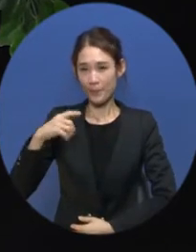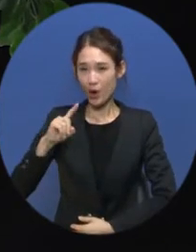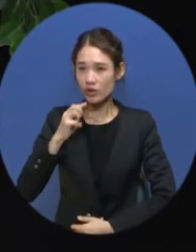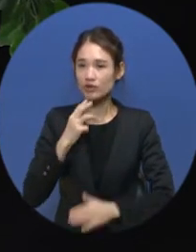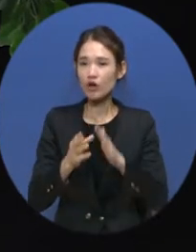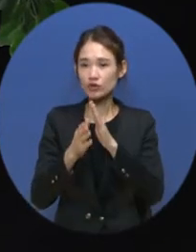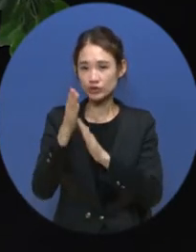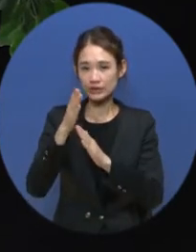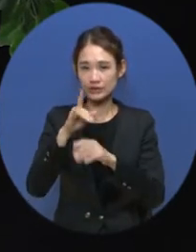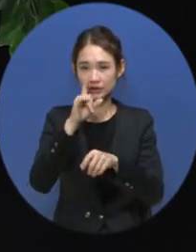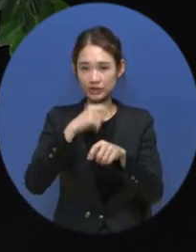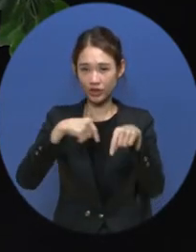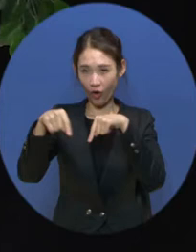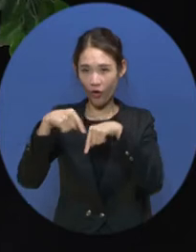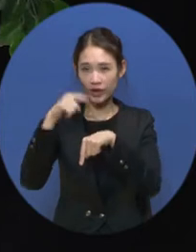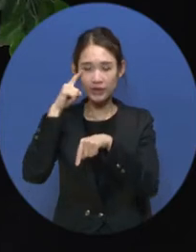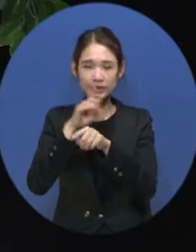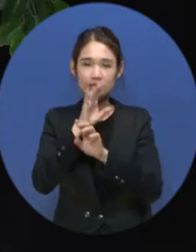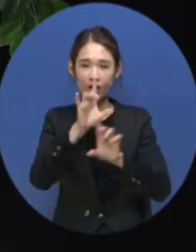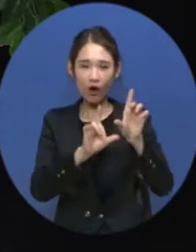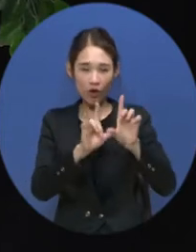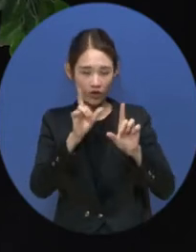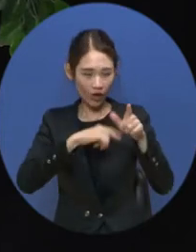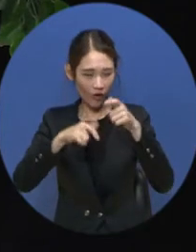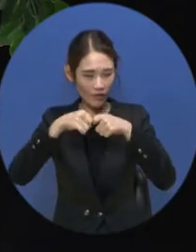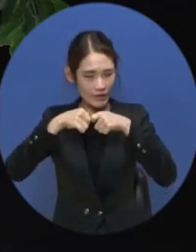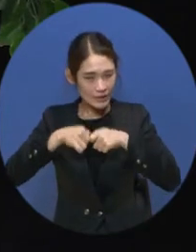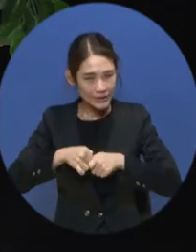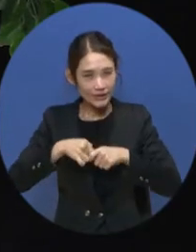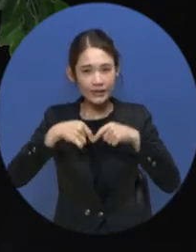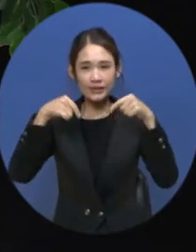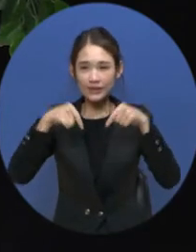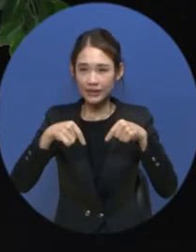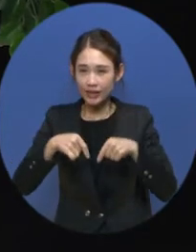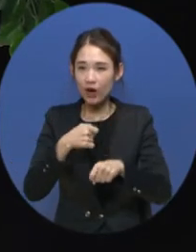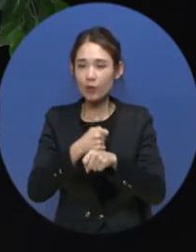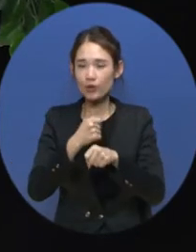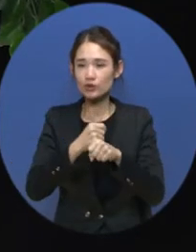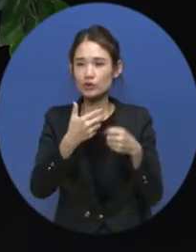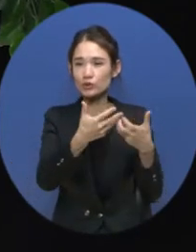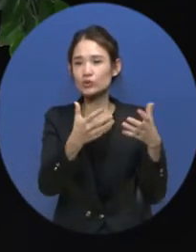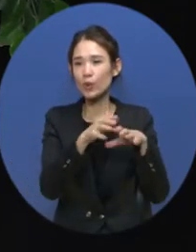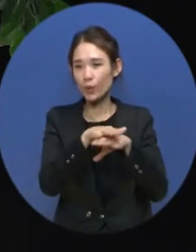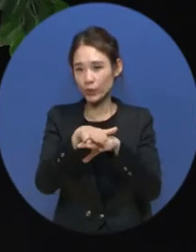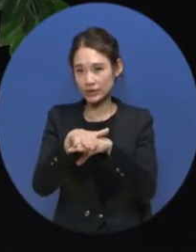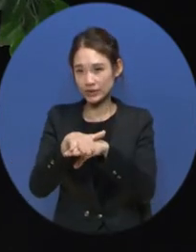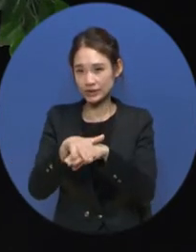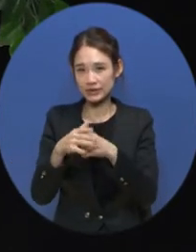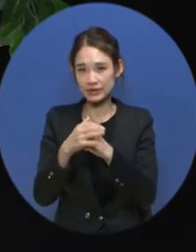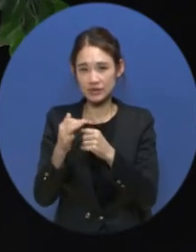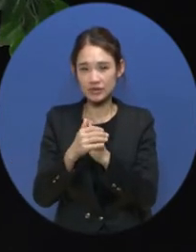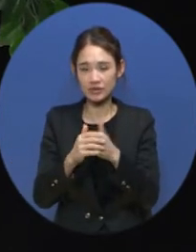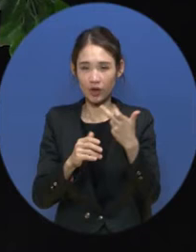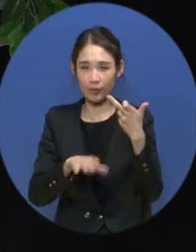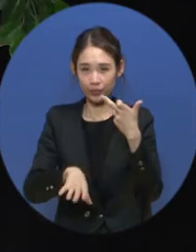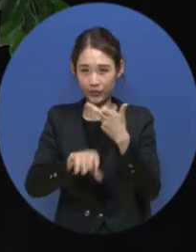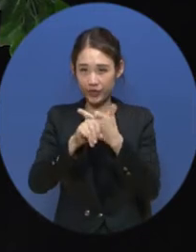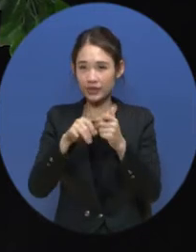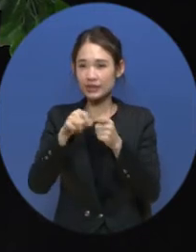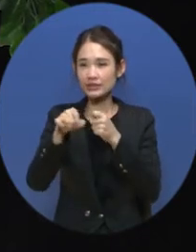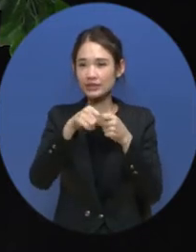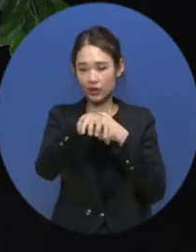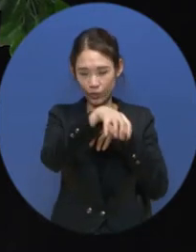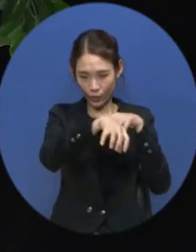정책 현안이나 이런 거를 서울시하고 긴밀한 협조를 하는 조직이라고 보시면 되겠고요. 예. 그러니까 이제 17개 시도 있고 그